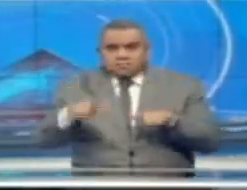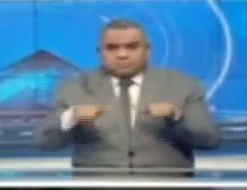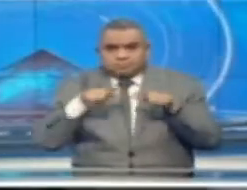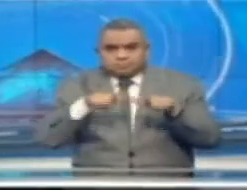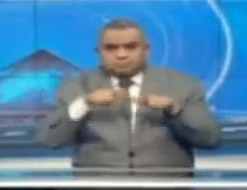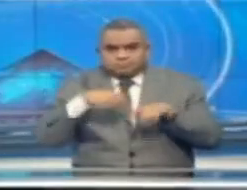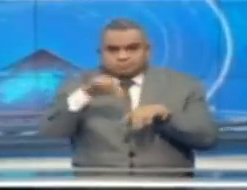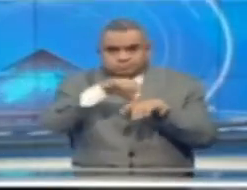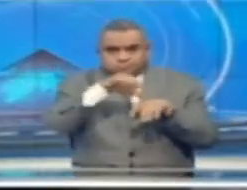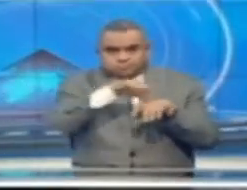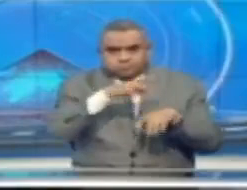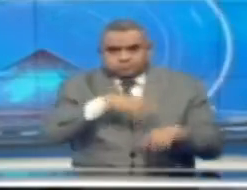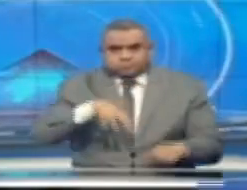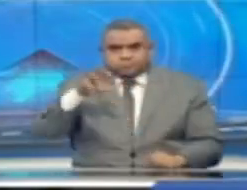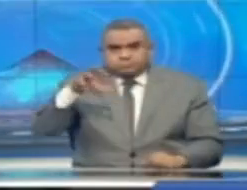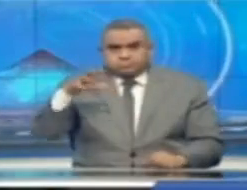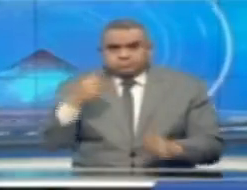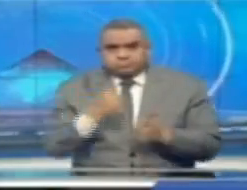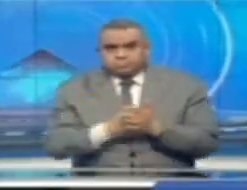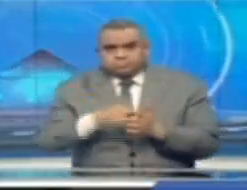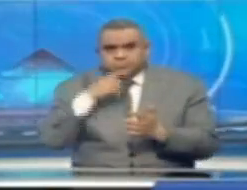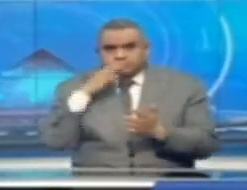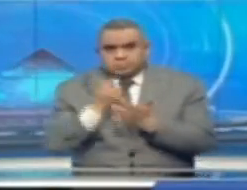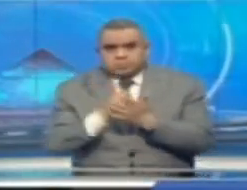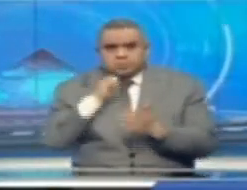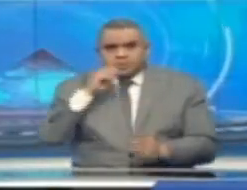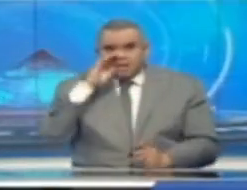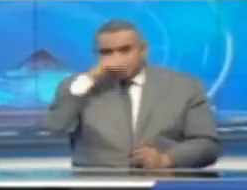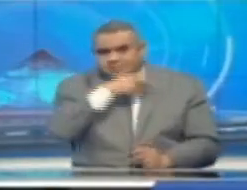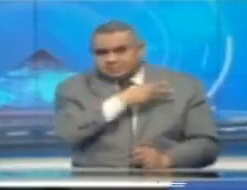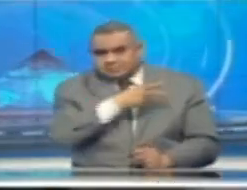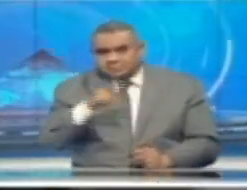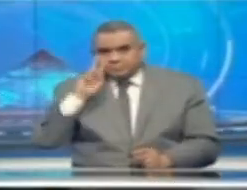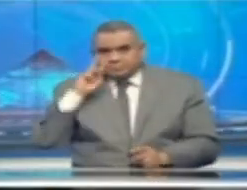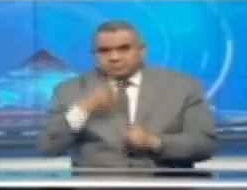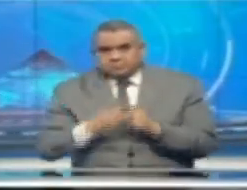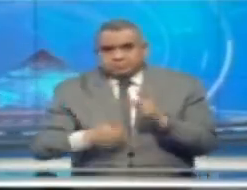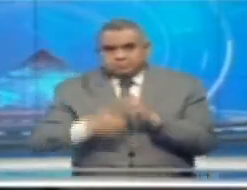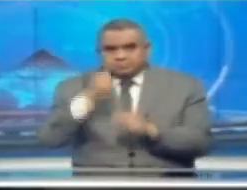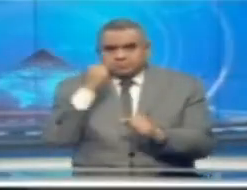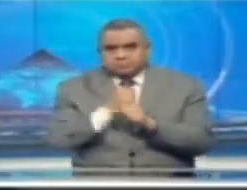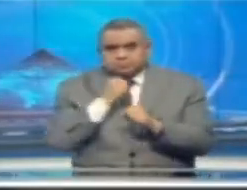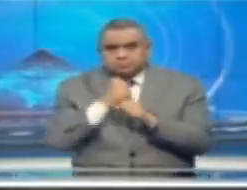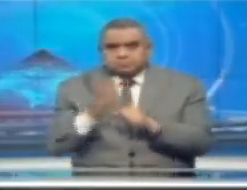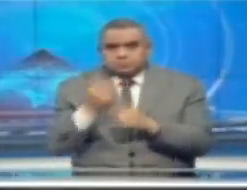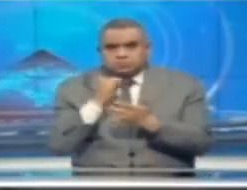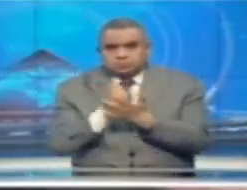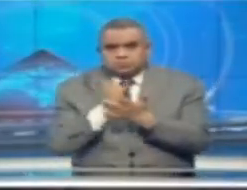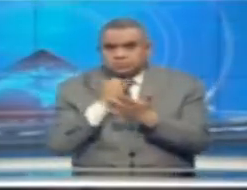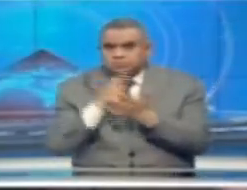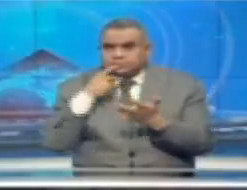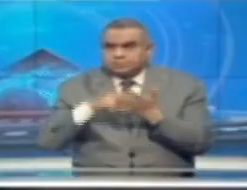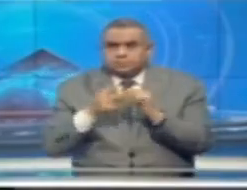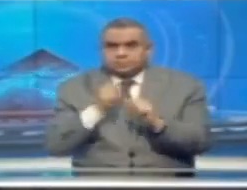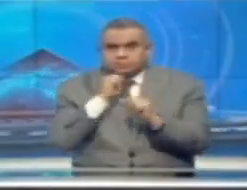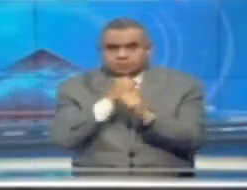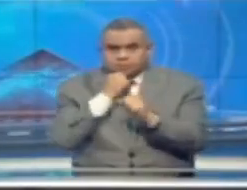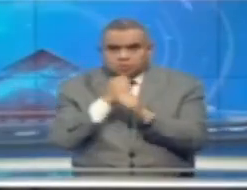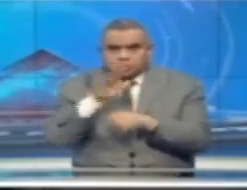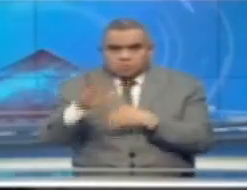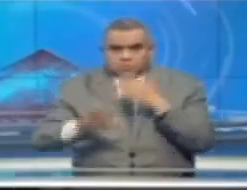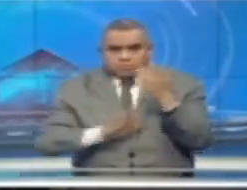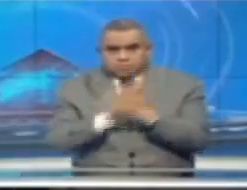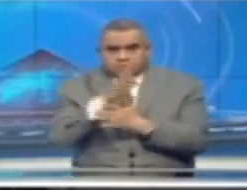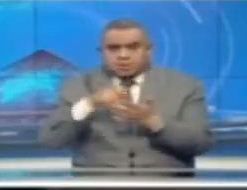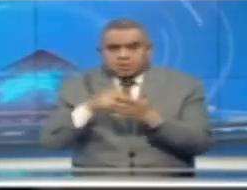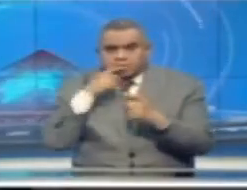أنحاء ومراكز وأحياء محافظة الجيزة كلها، والعمل مستمر على مدار اليوم. أي حد توجد عنده مشكلة في صرف